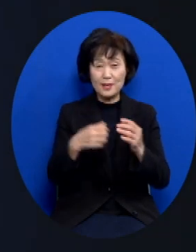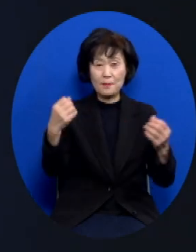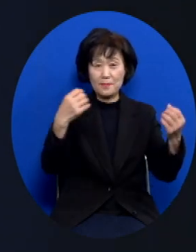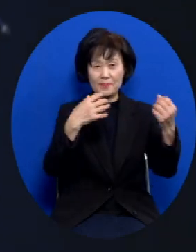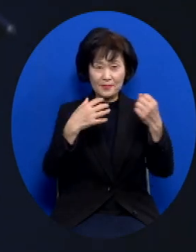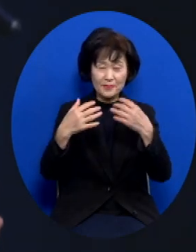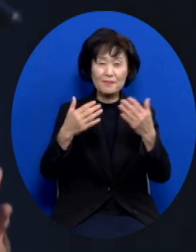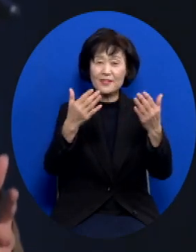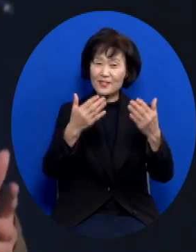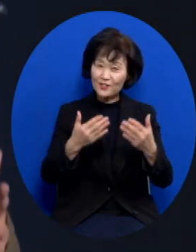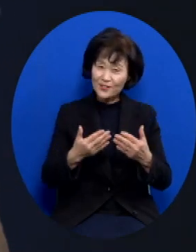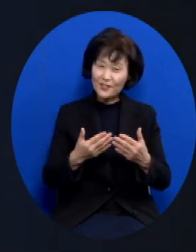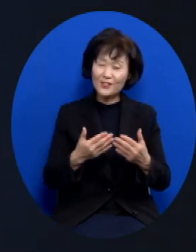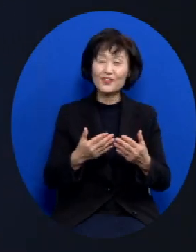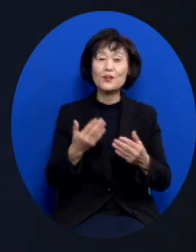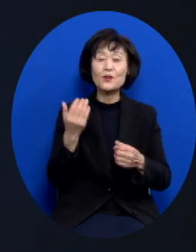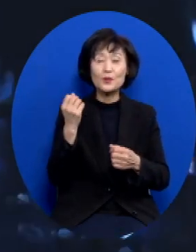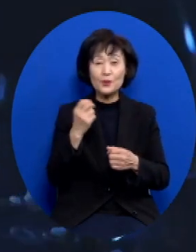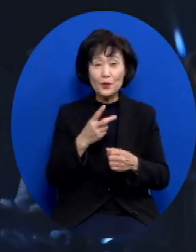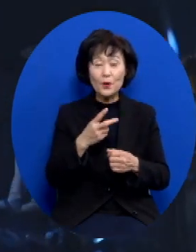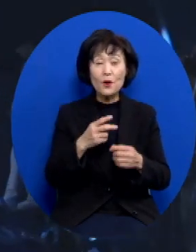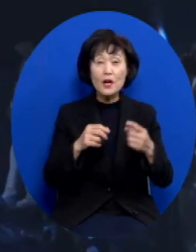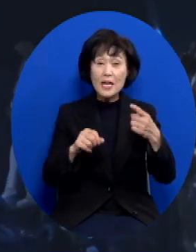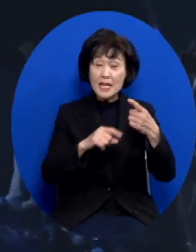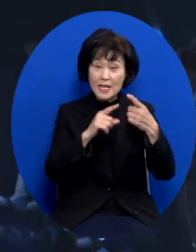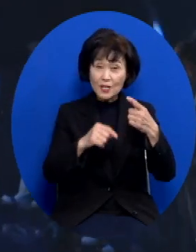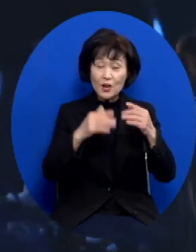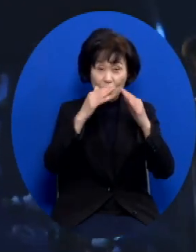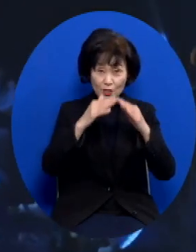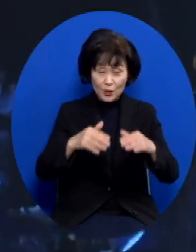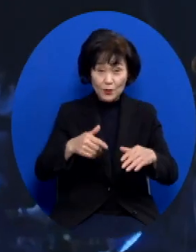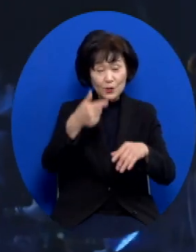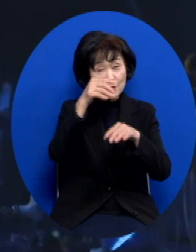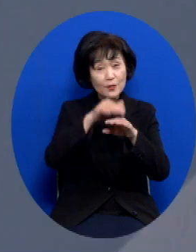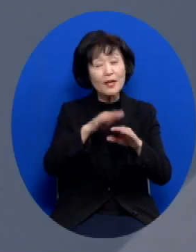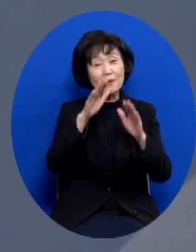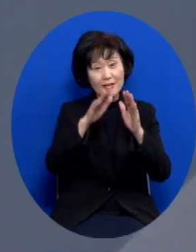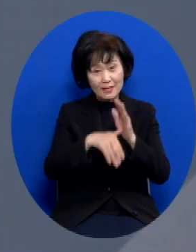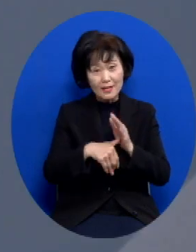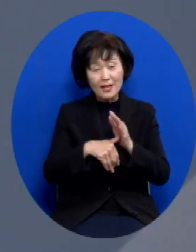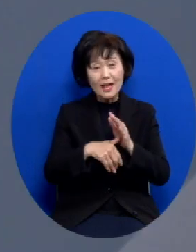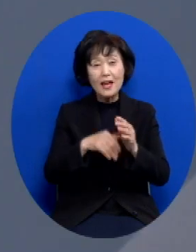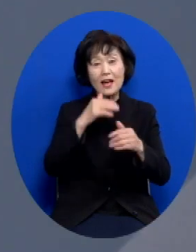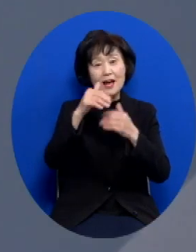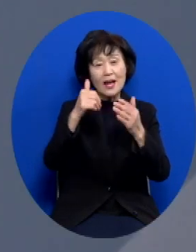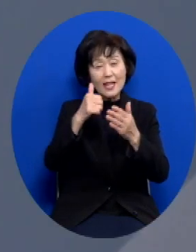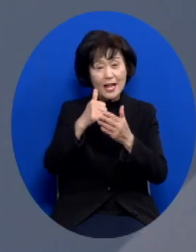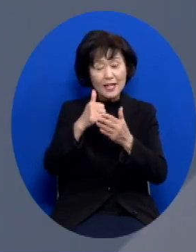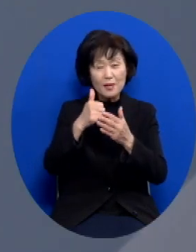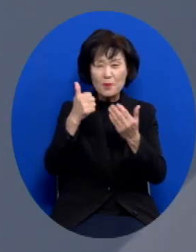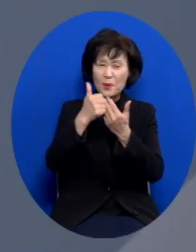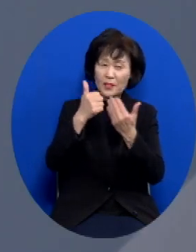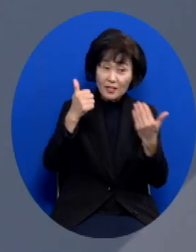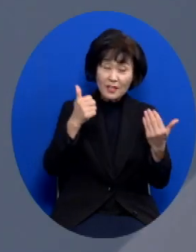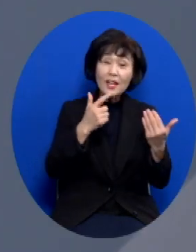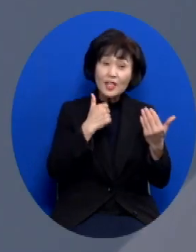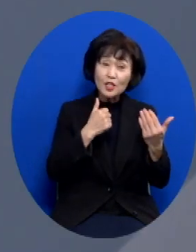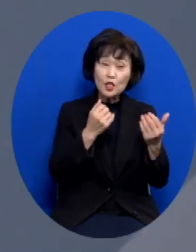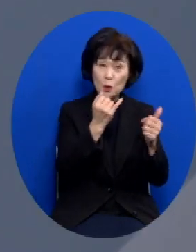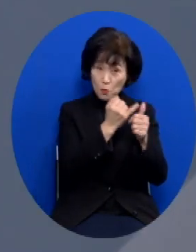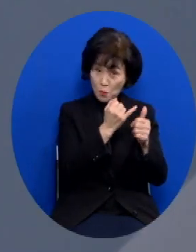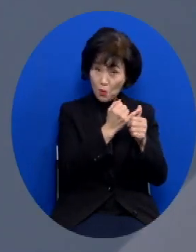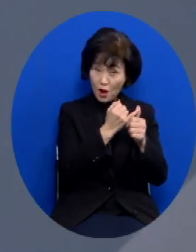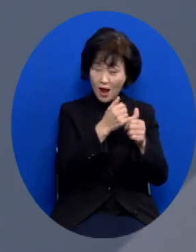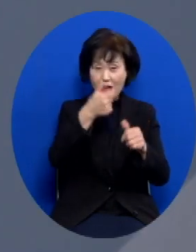주시고 또 1월 전주 집회에서 있었던 일인데 하나님을 완전히 떠나 있었던 부부가